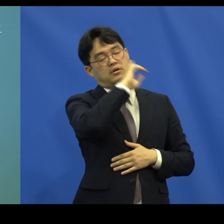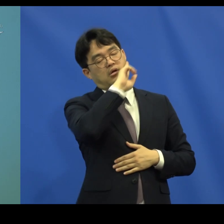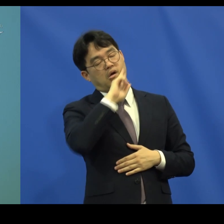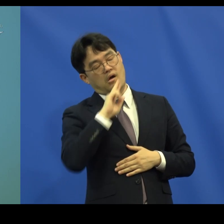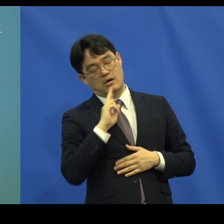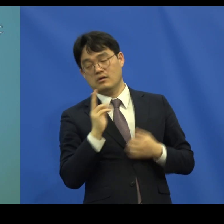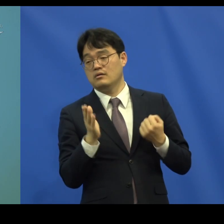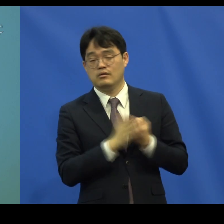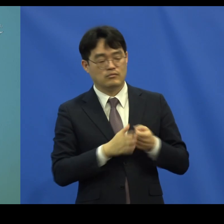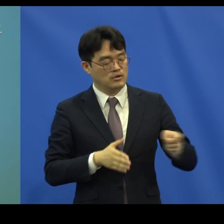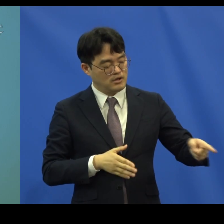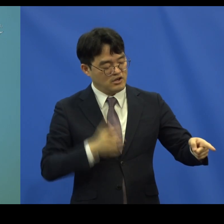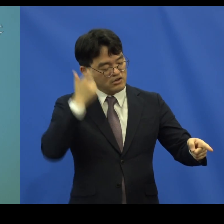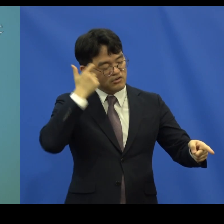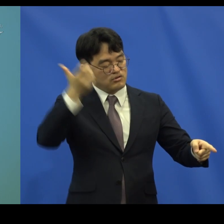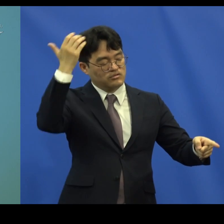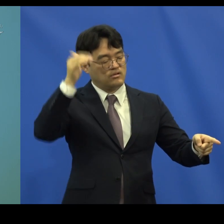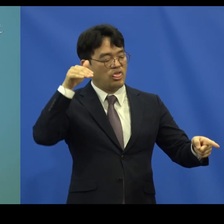기도도